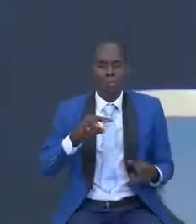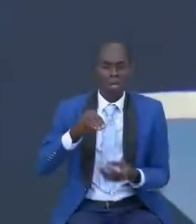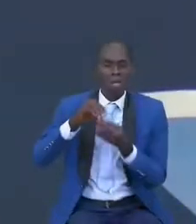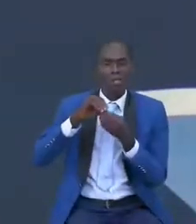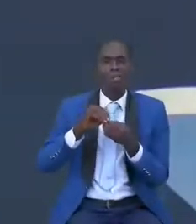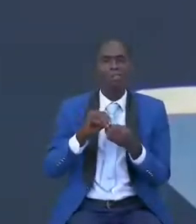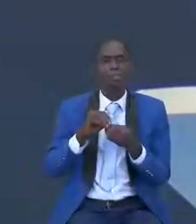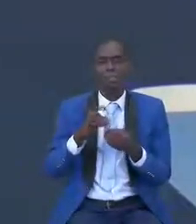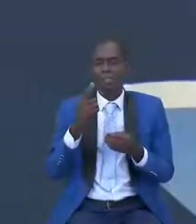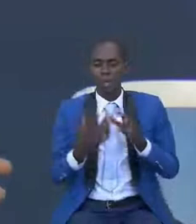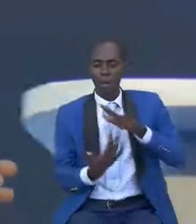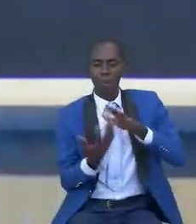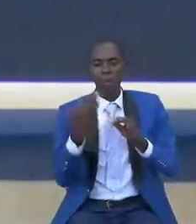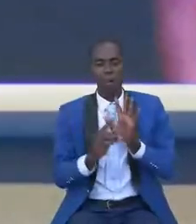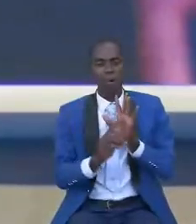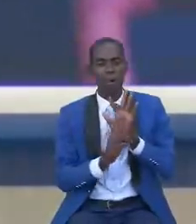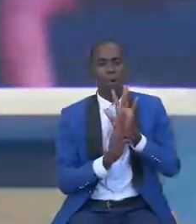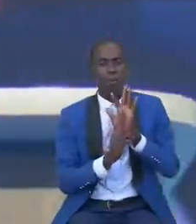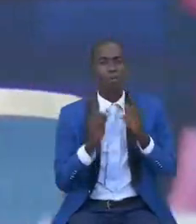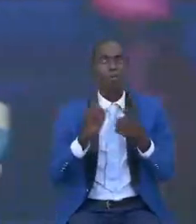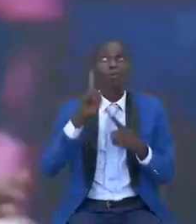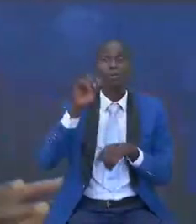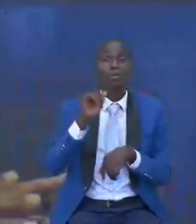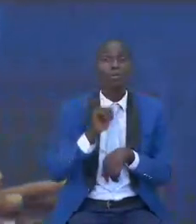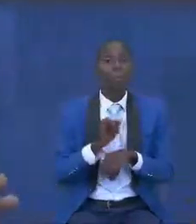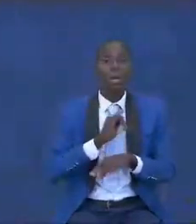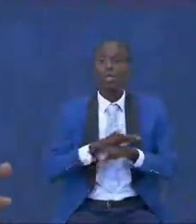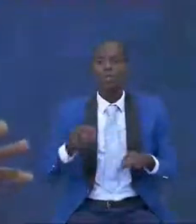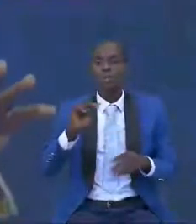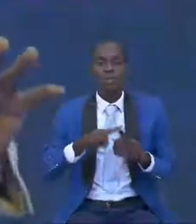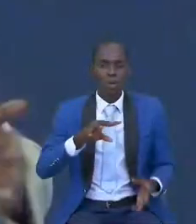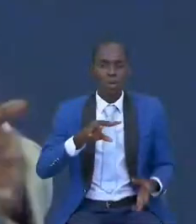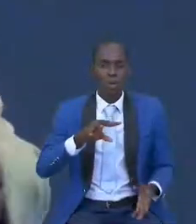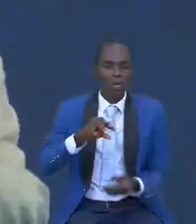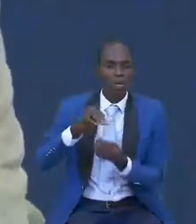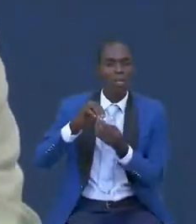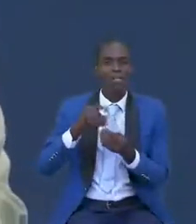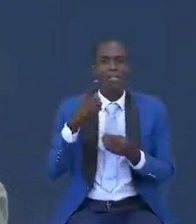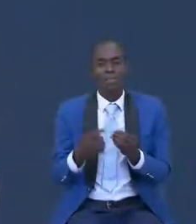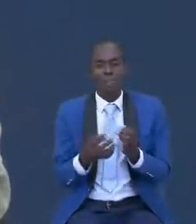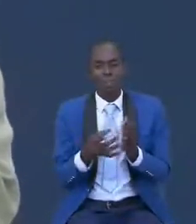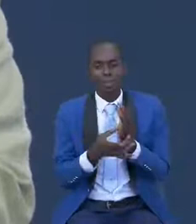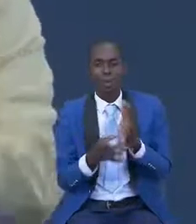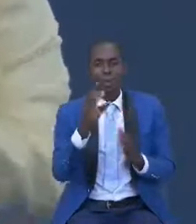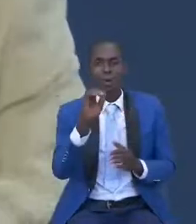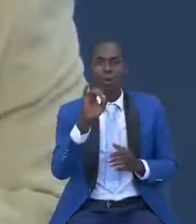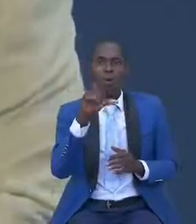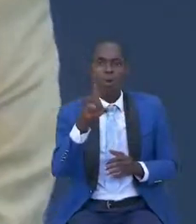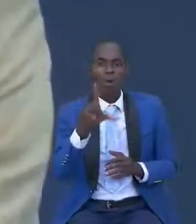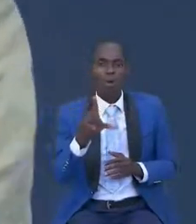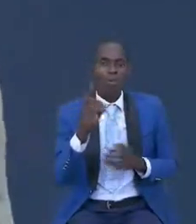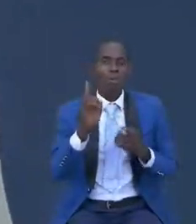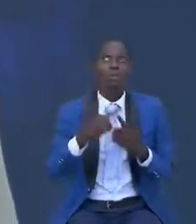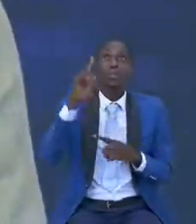ses œuvres. Je n'ai pas besoin d'ajouter l'encens que je brûle à ses œuvres. Je n'ai pas besoin